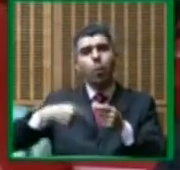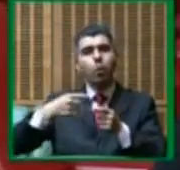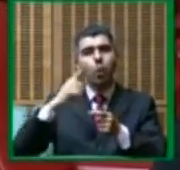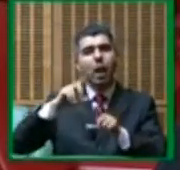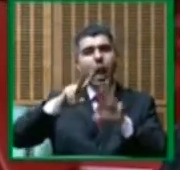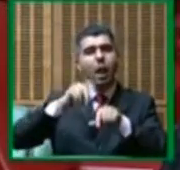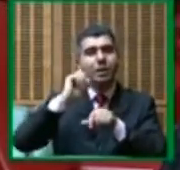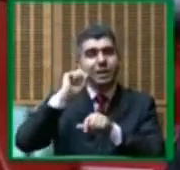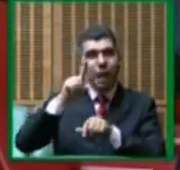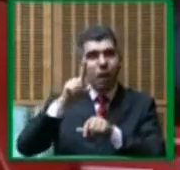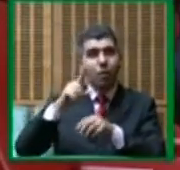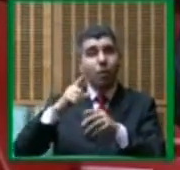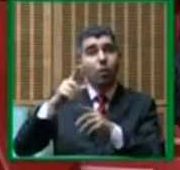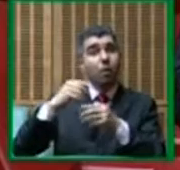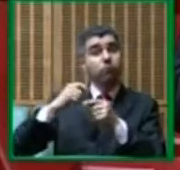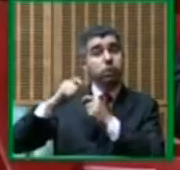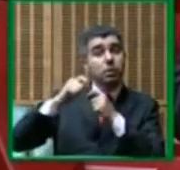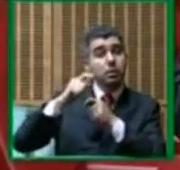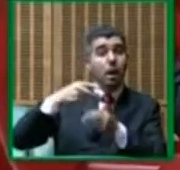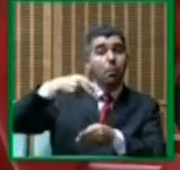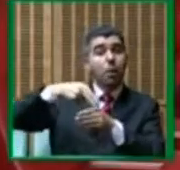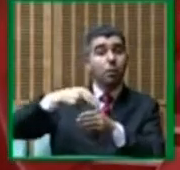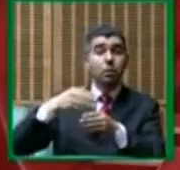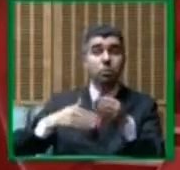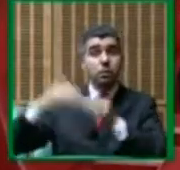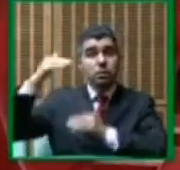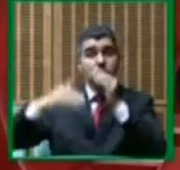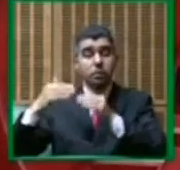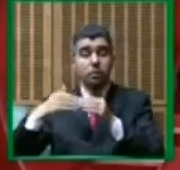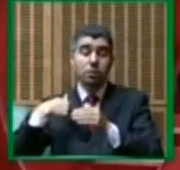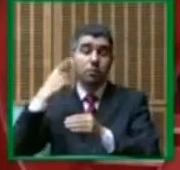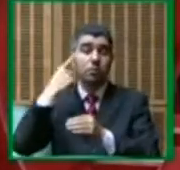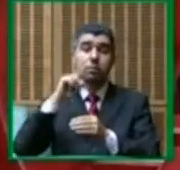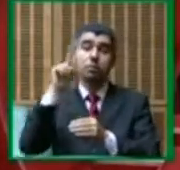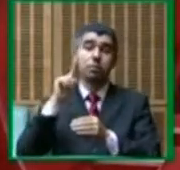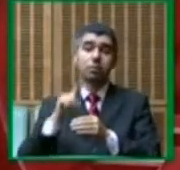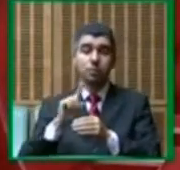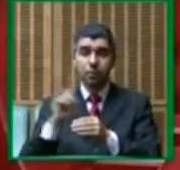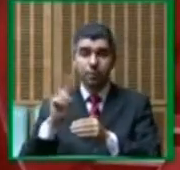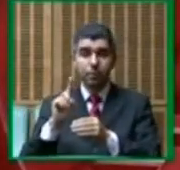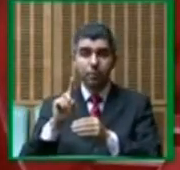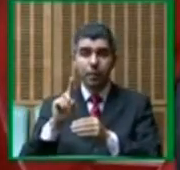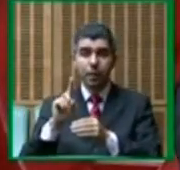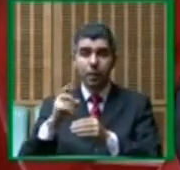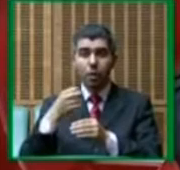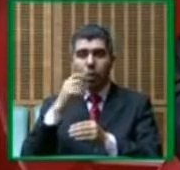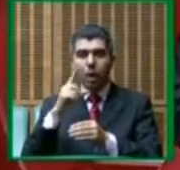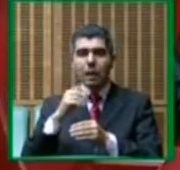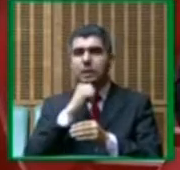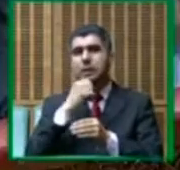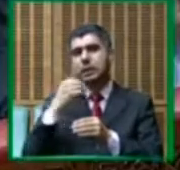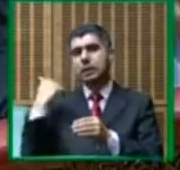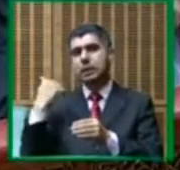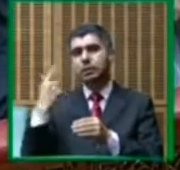4 و10، الا كانت اكثر من 10. هذا ثمن ما يمكنش يمشيو به، لان حتى حنايا لان هذا الشيء ما كان معمرو تحيين